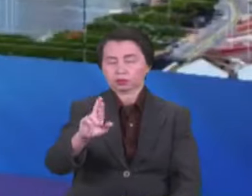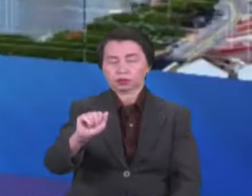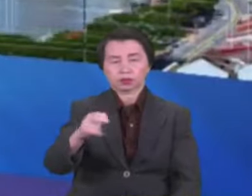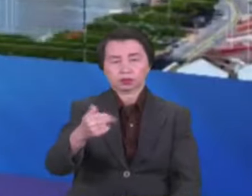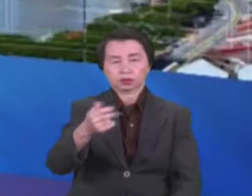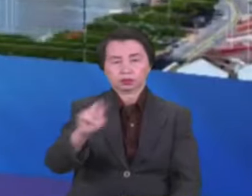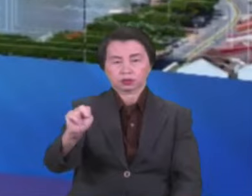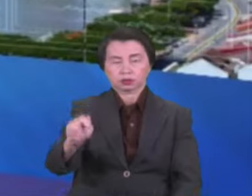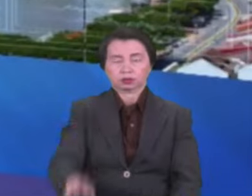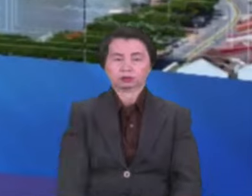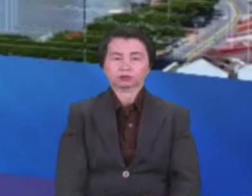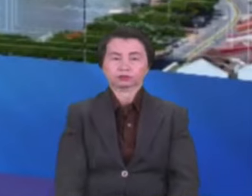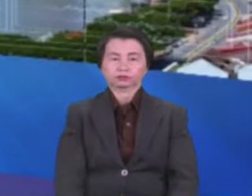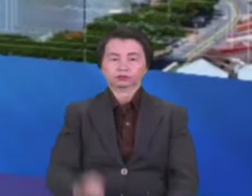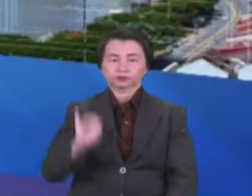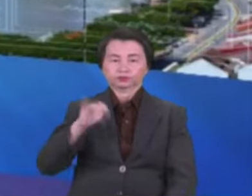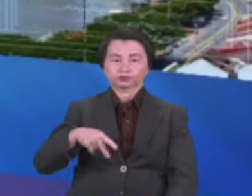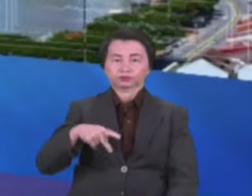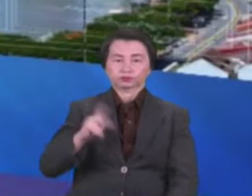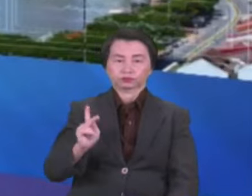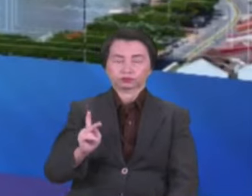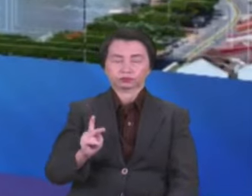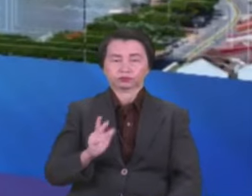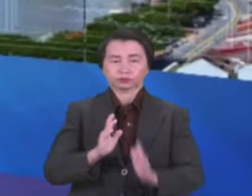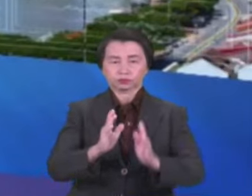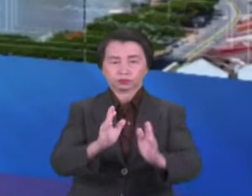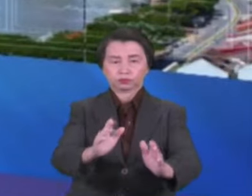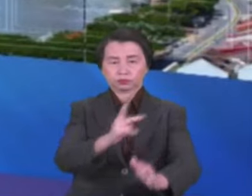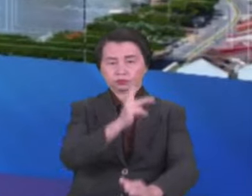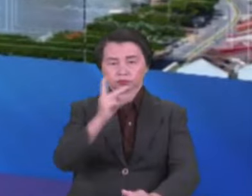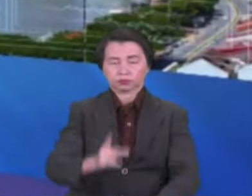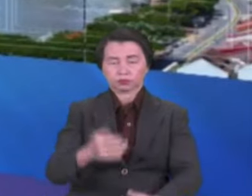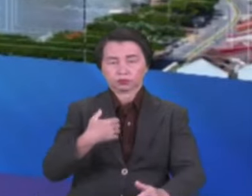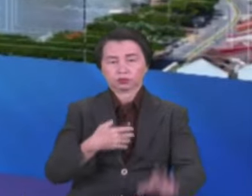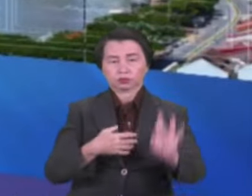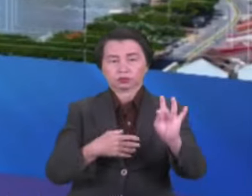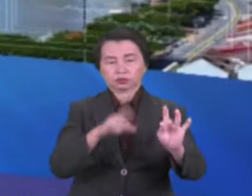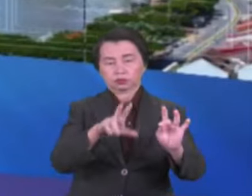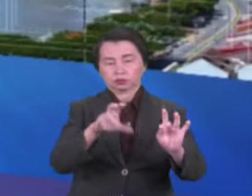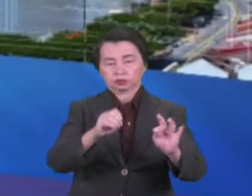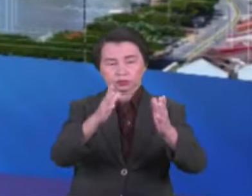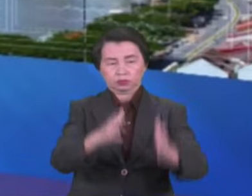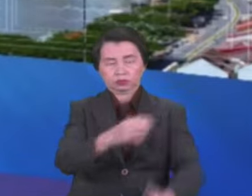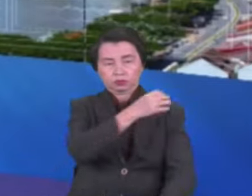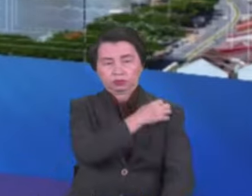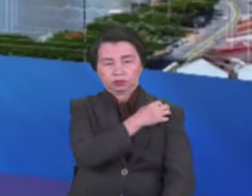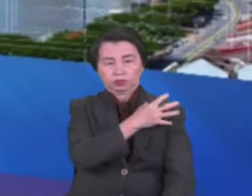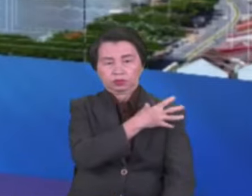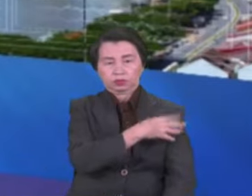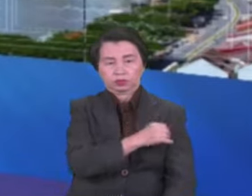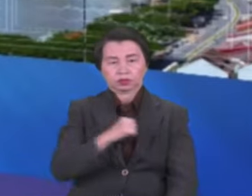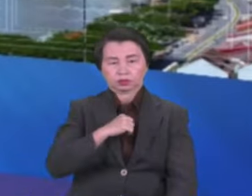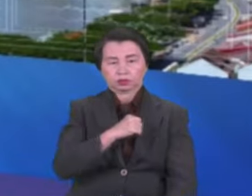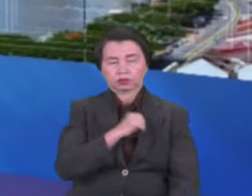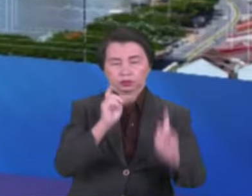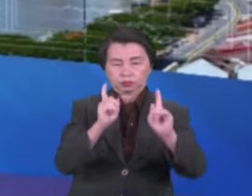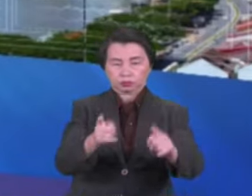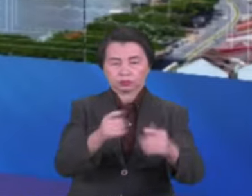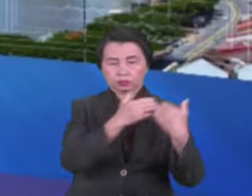Sementara itu, di Ibu Pejabat Polis Kontijen Sarawak di Jalan Badrudin Kuching, seramai 830 orang pegawai dan anggota